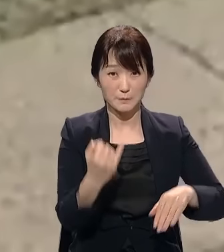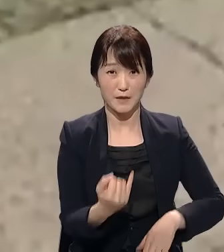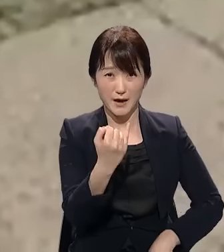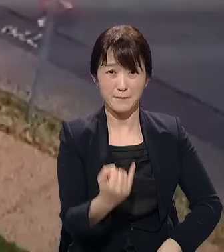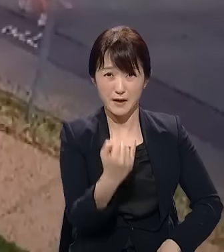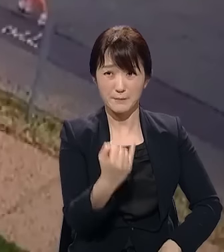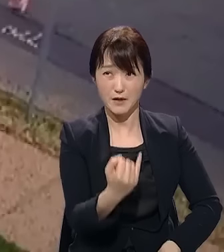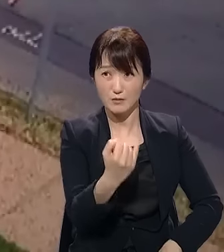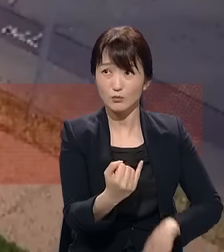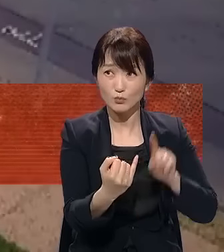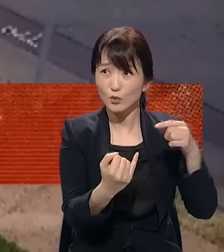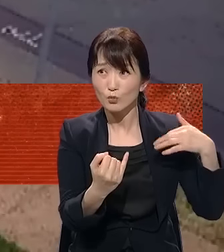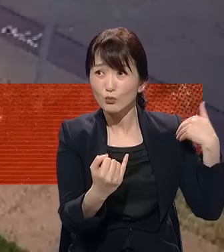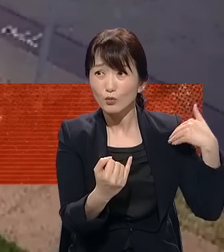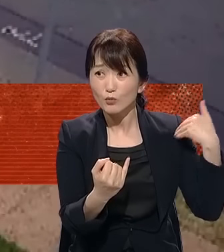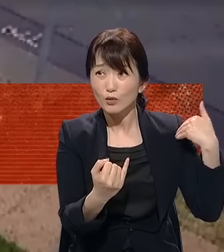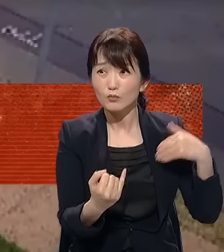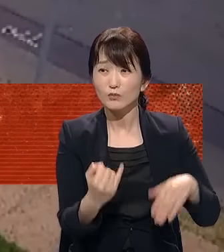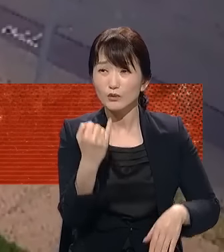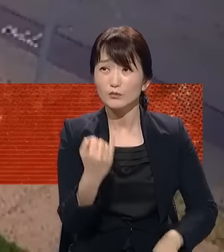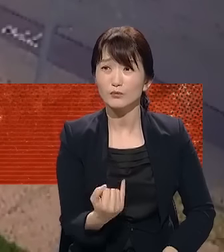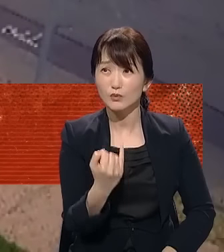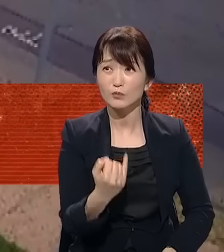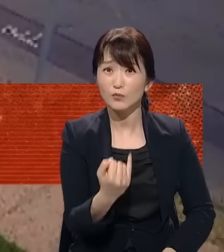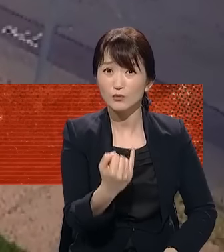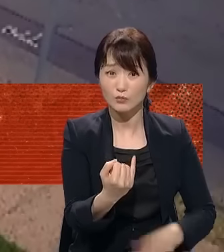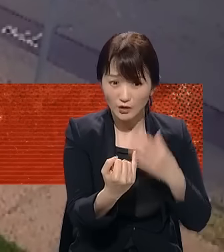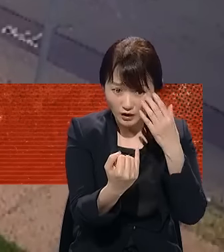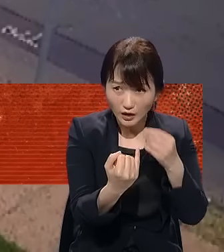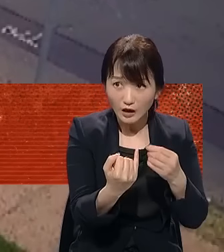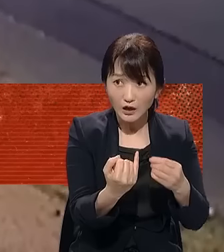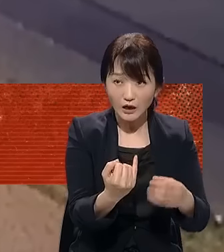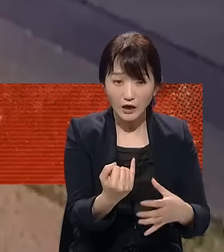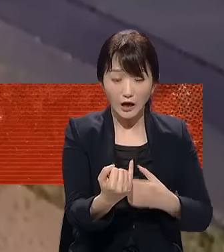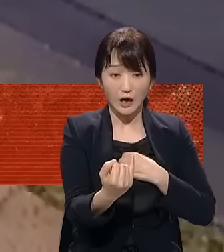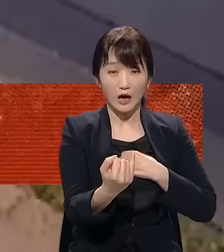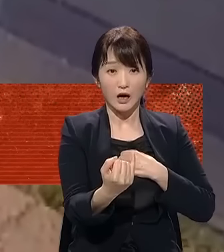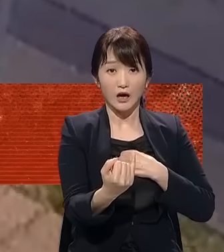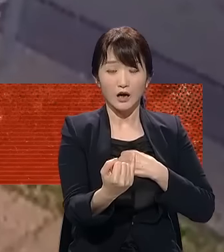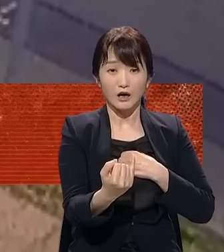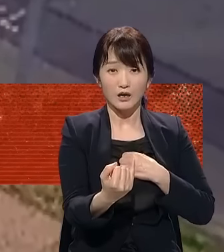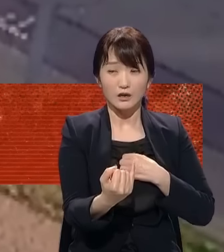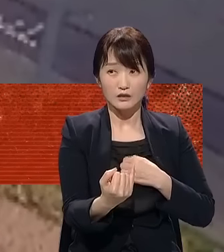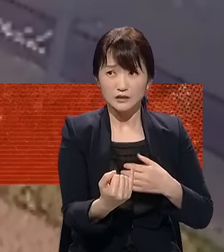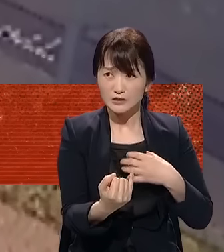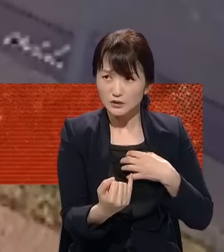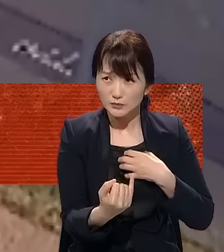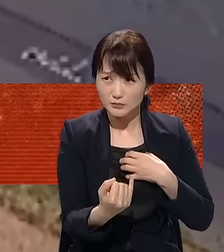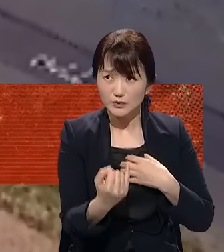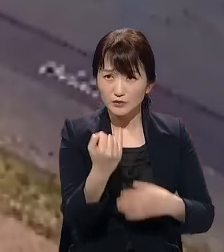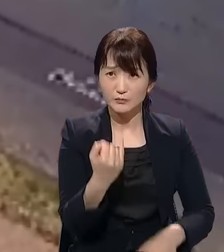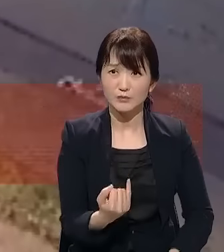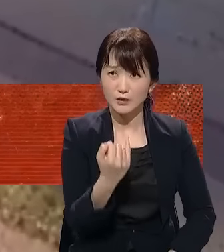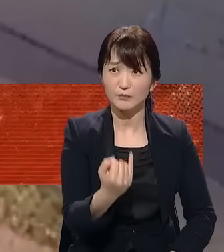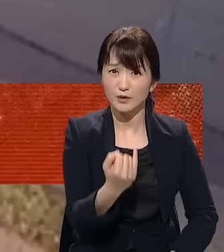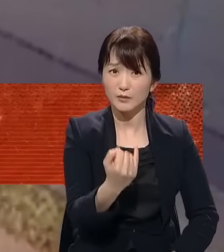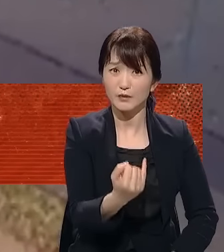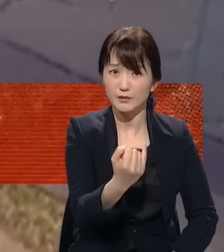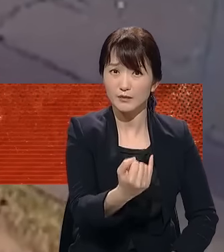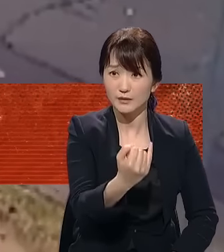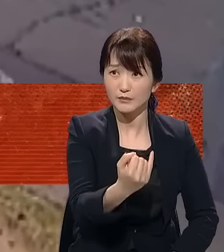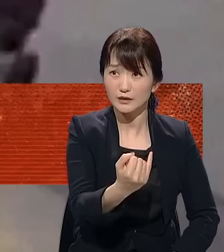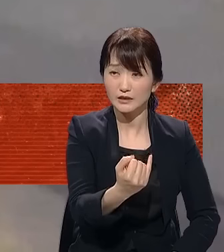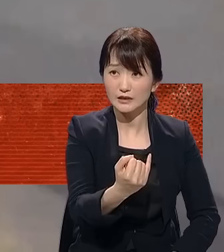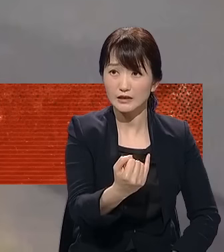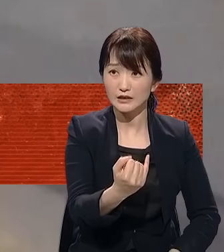겁니다 아무것도 모르는 제 말가 보이지만 어른들이 보기에는 정말 일촉즉발의 상황이었던 겁니다 예 다행히도 정말